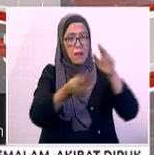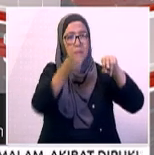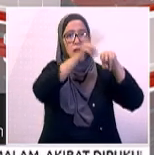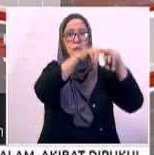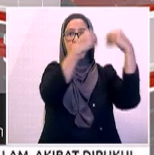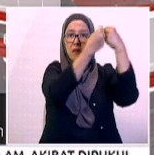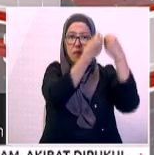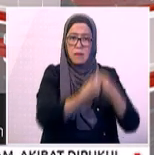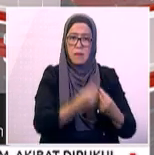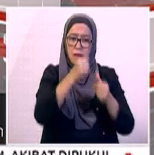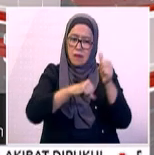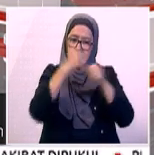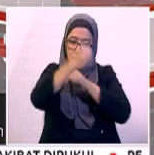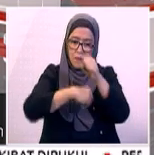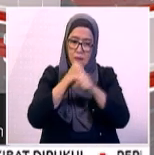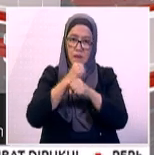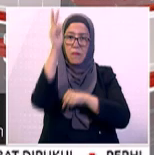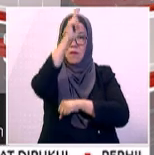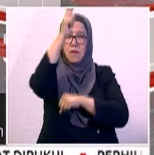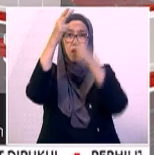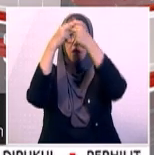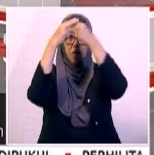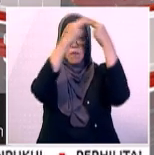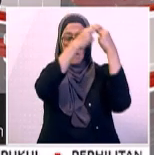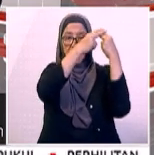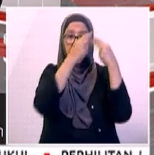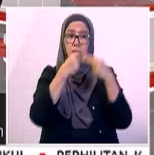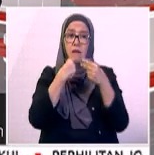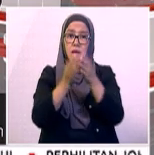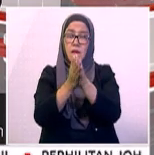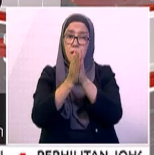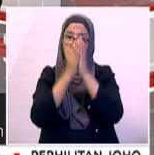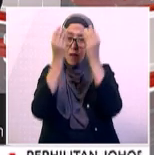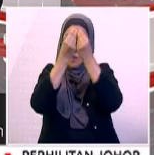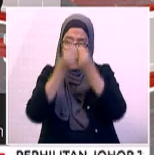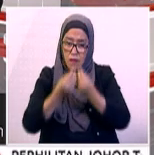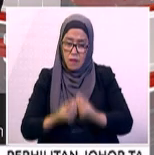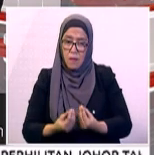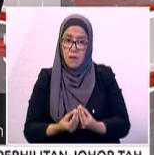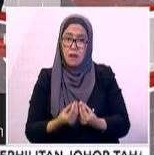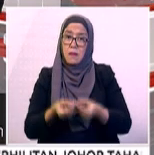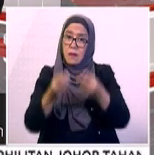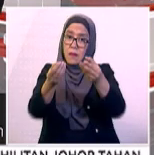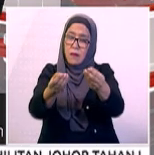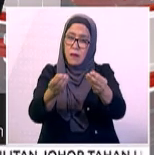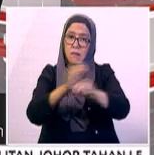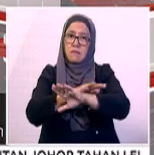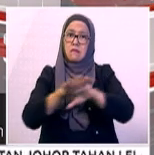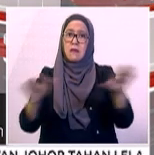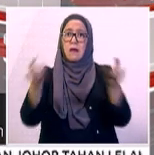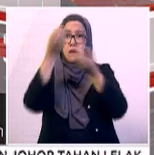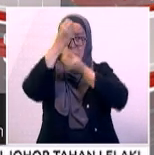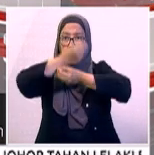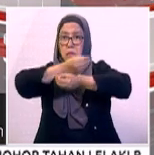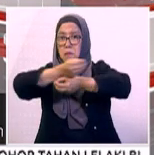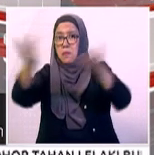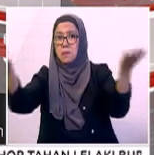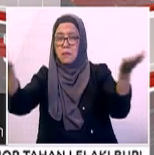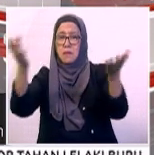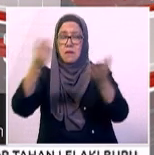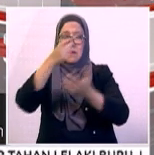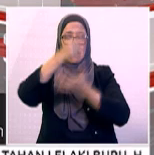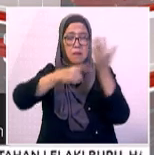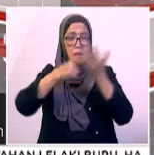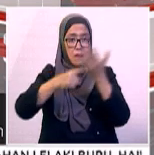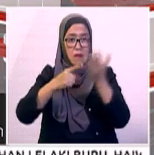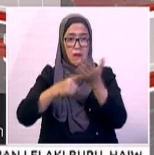Bagaimanapun, kerajaan Arab Saudi meminta jumlah kuota tambahan yang diperoleh tidak dihebahkan melalui apa jua medium, apalagi